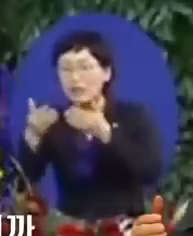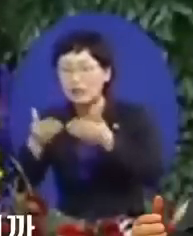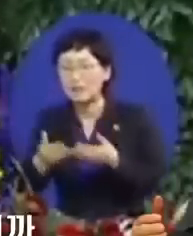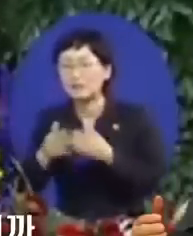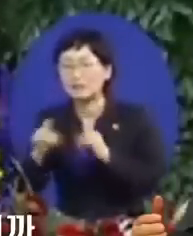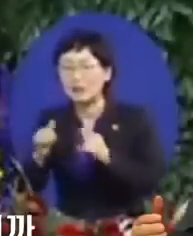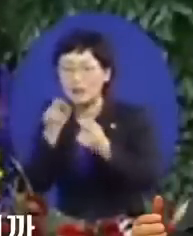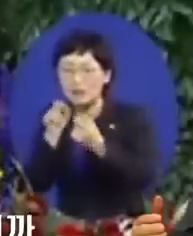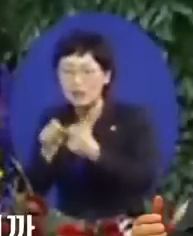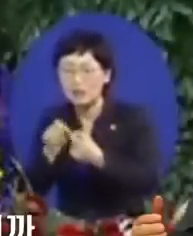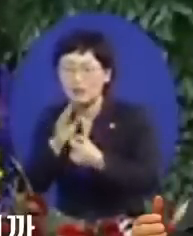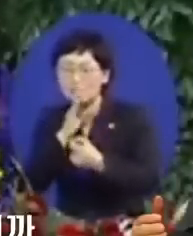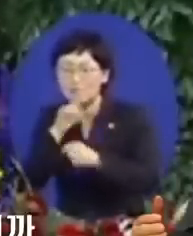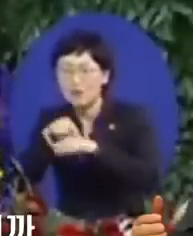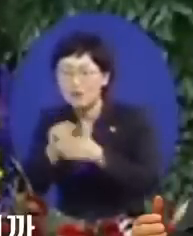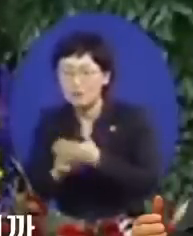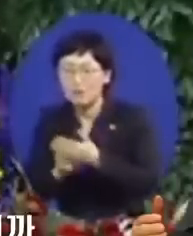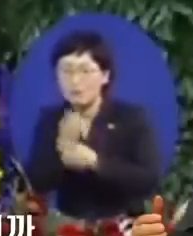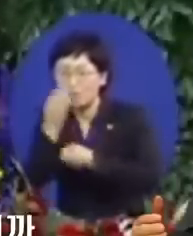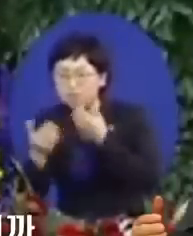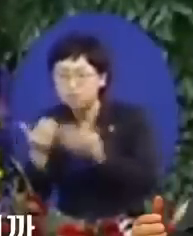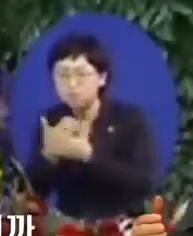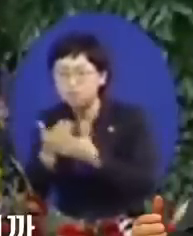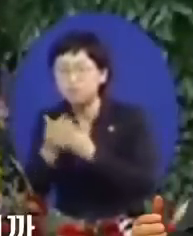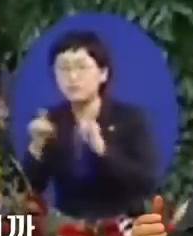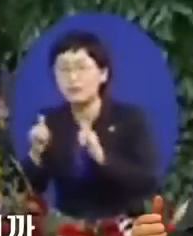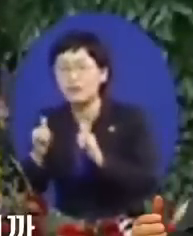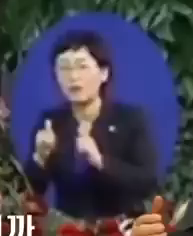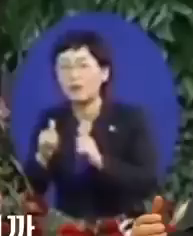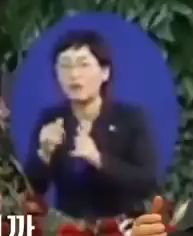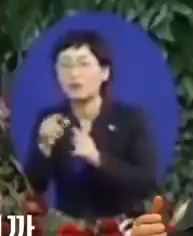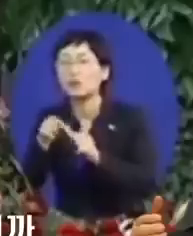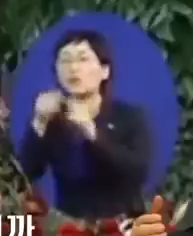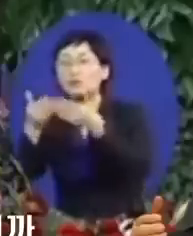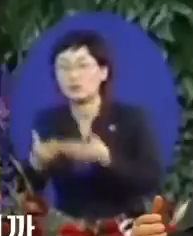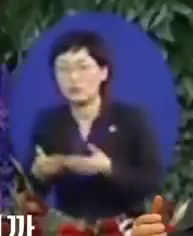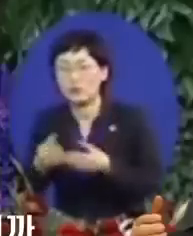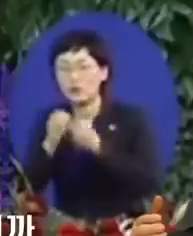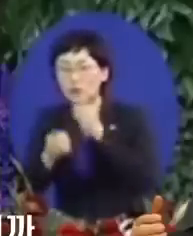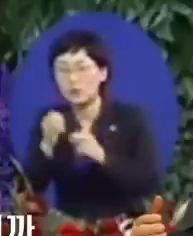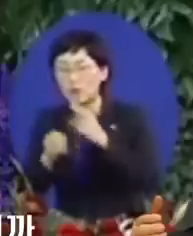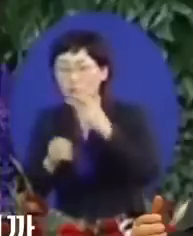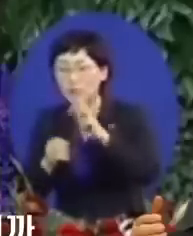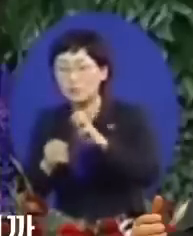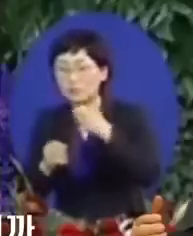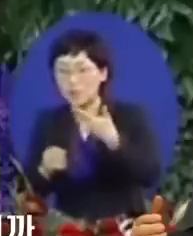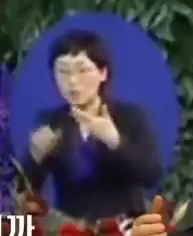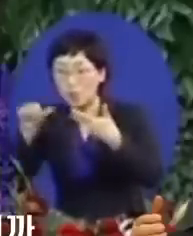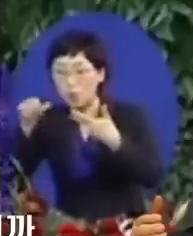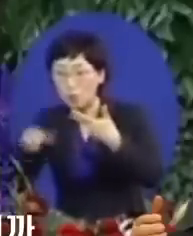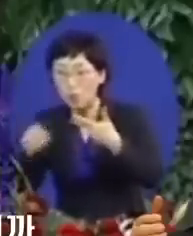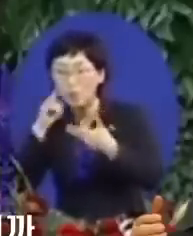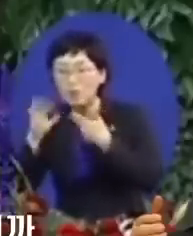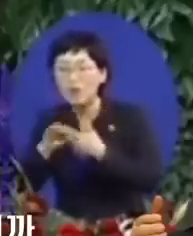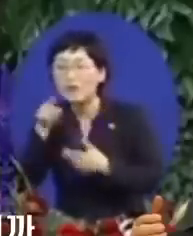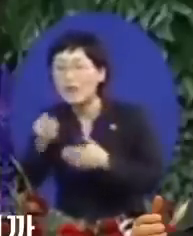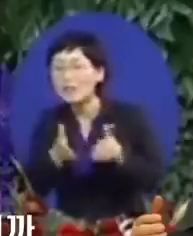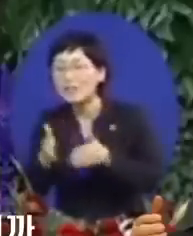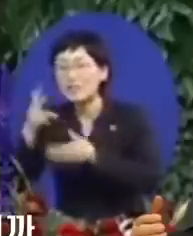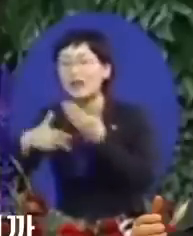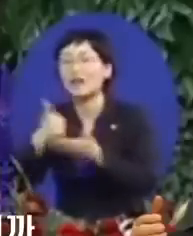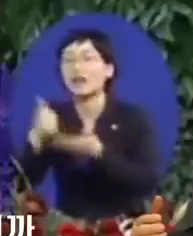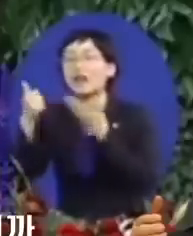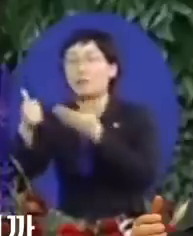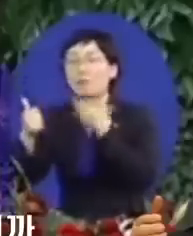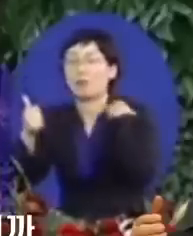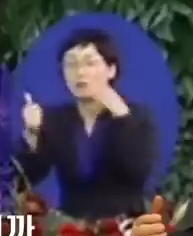충심으로 통회하는 자를 구원하시는 도다. 시편 37편 5절로 6절에 내 길을 야훼께 맡겨라, 그를 의지하면 그가 이루시고